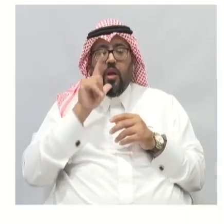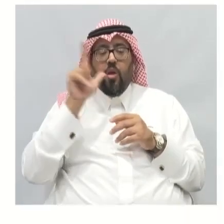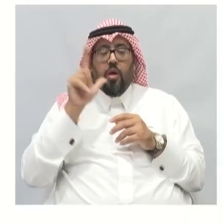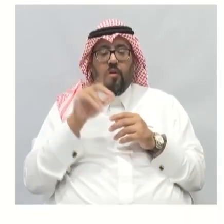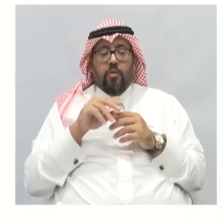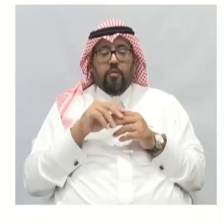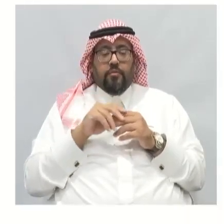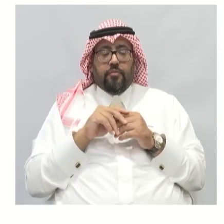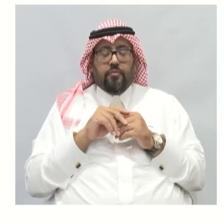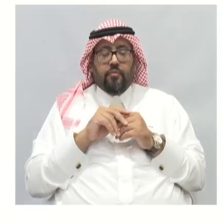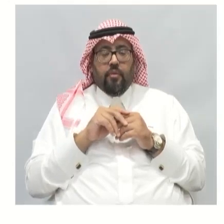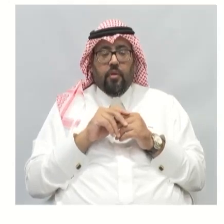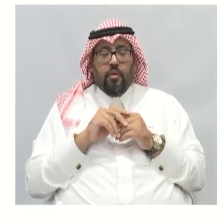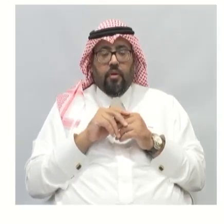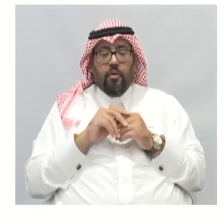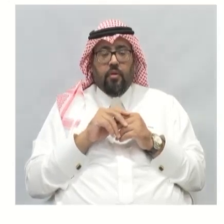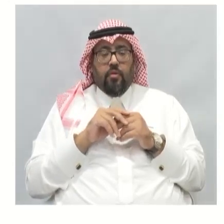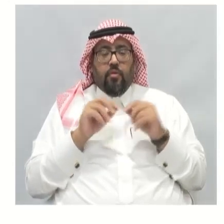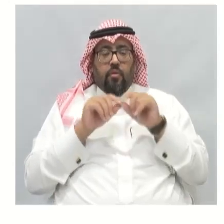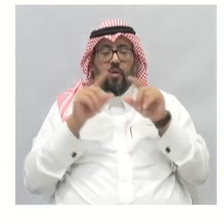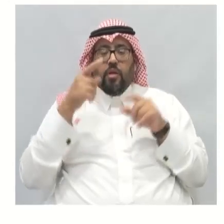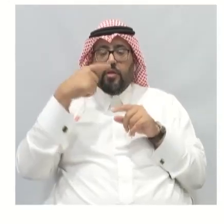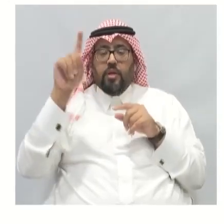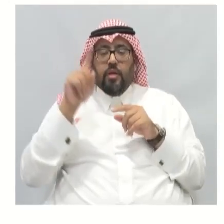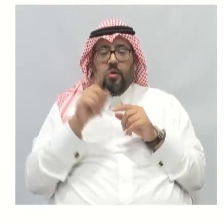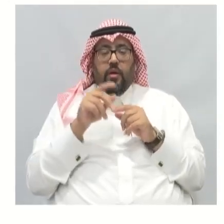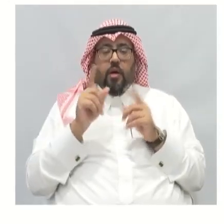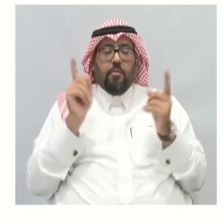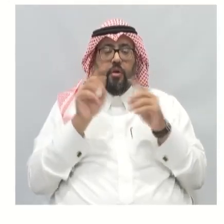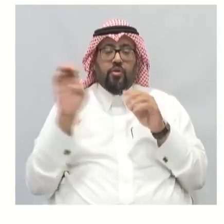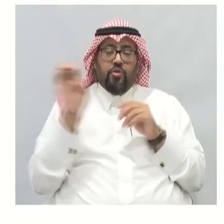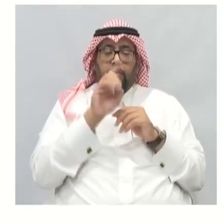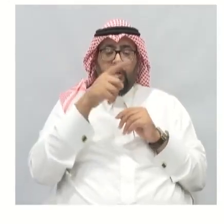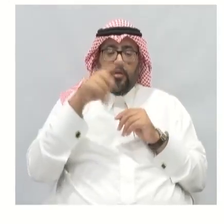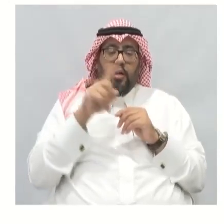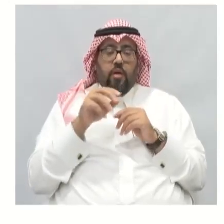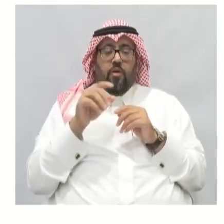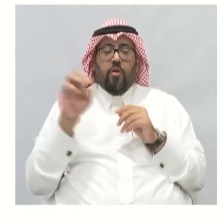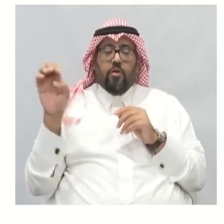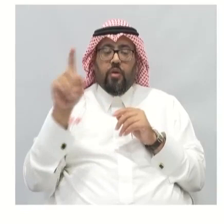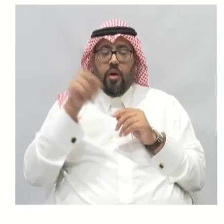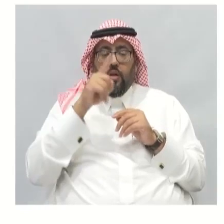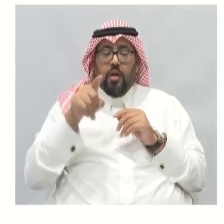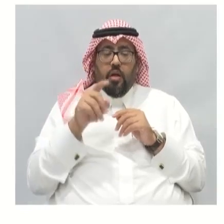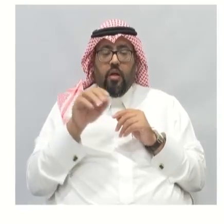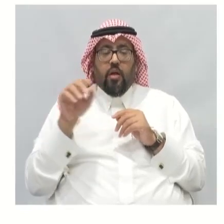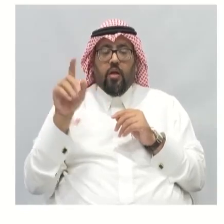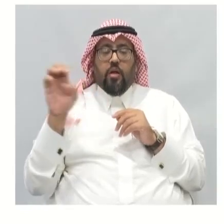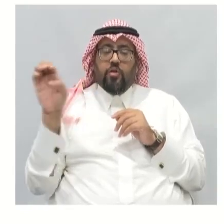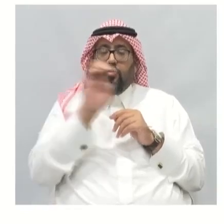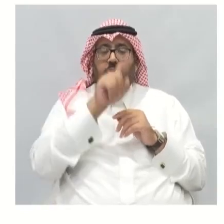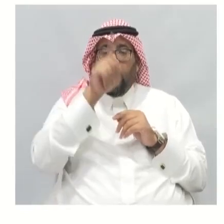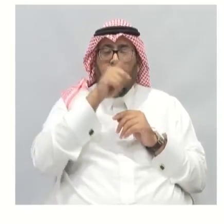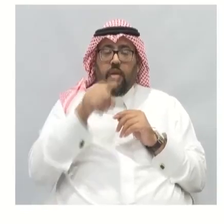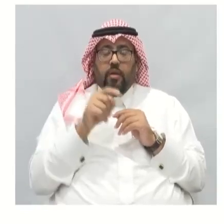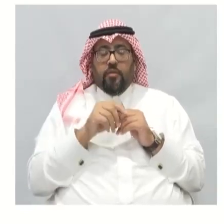والاديان فيها ضع علامات صح امام العباره الصحيحه وعلامه خطا امام العباره